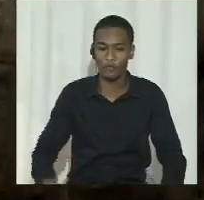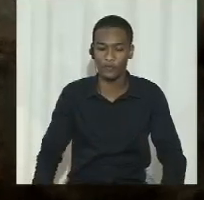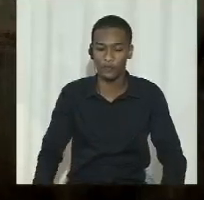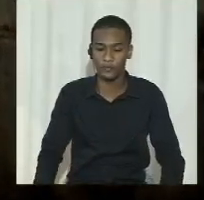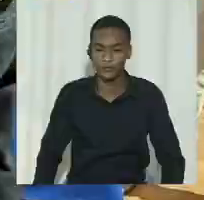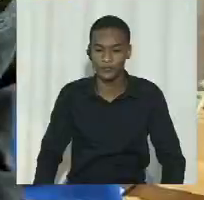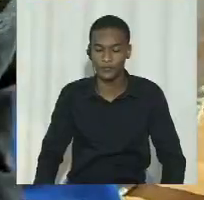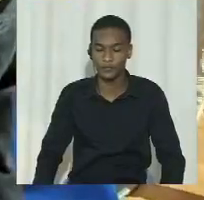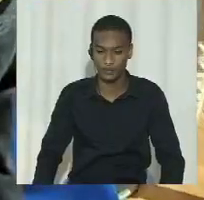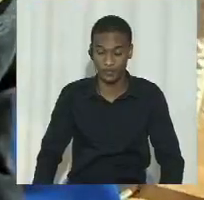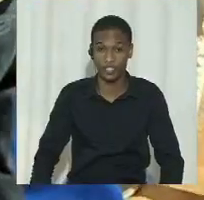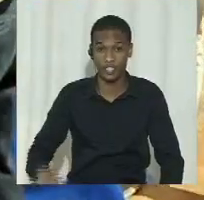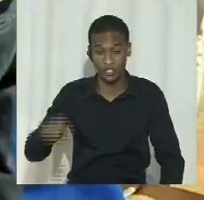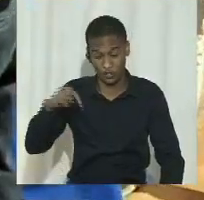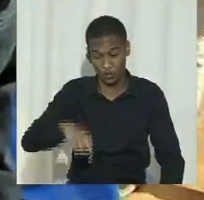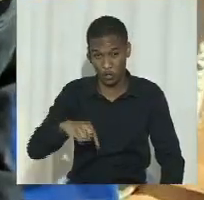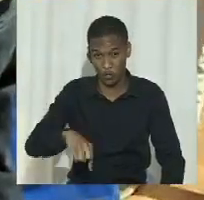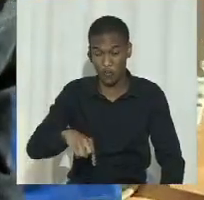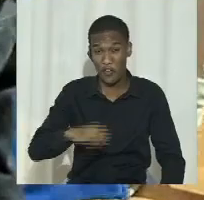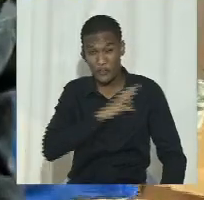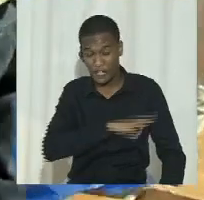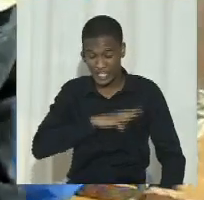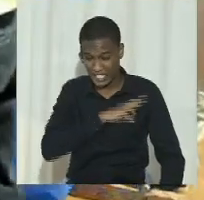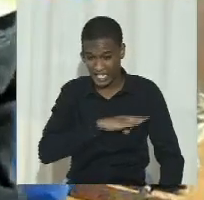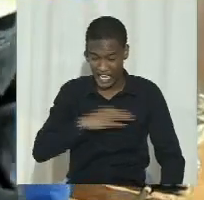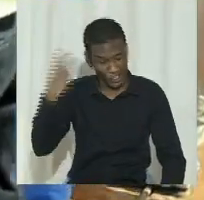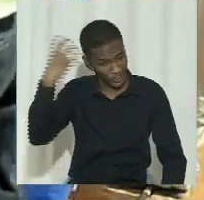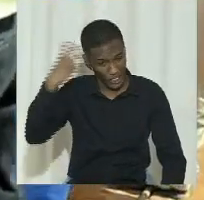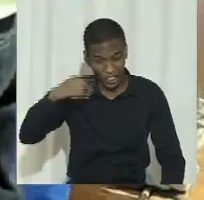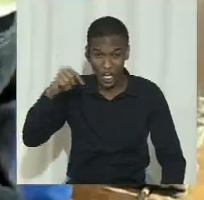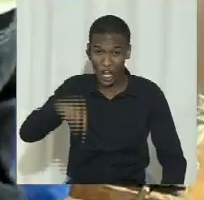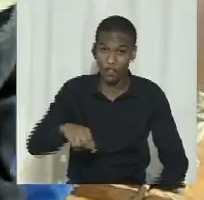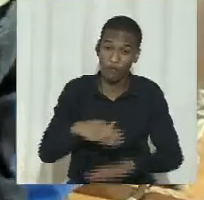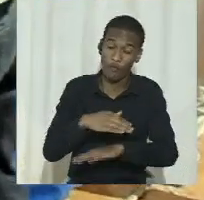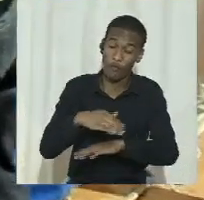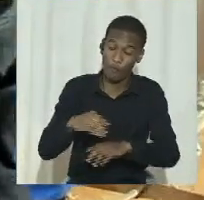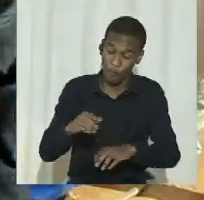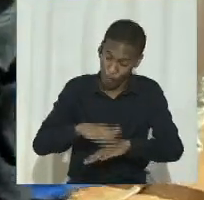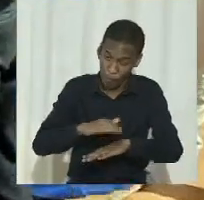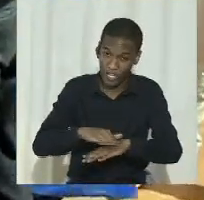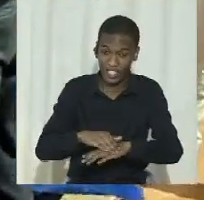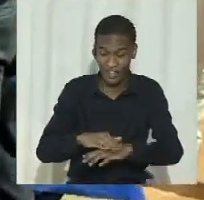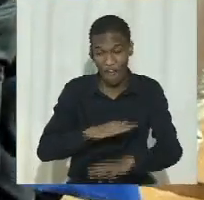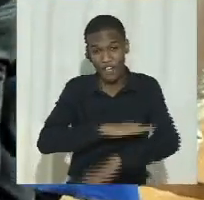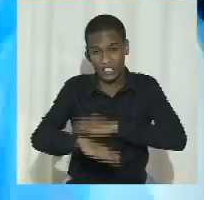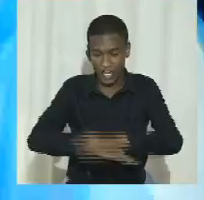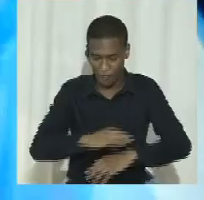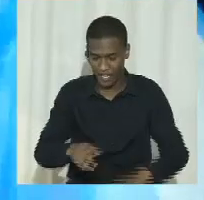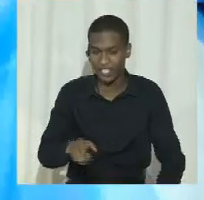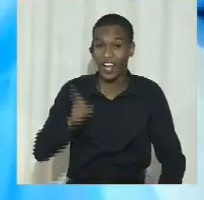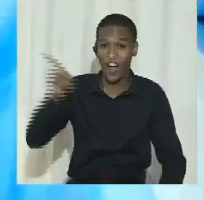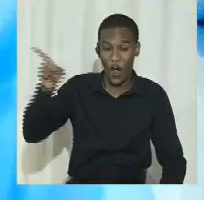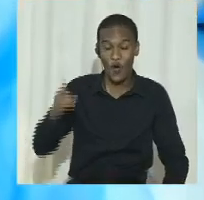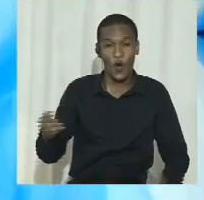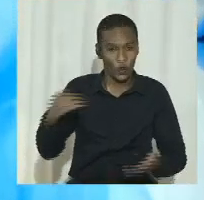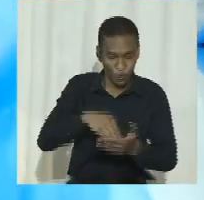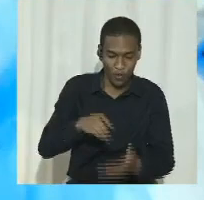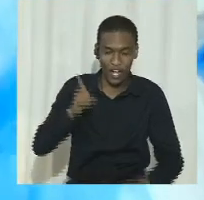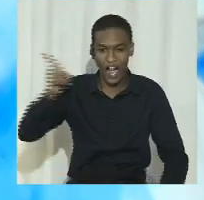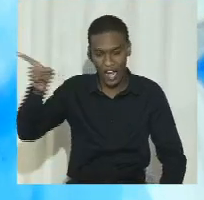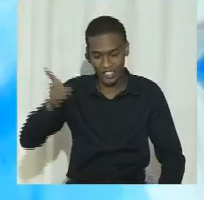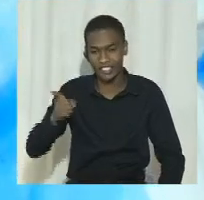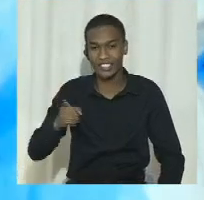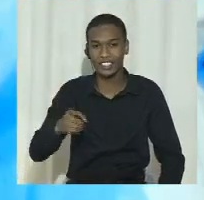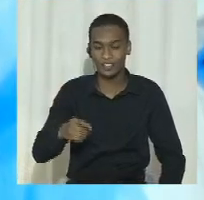fotoana andalovan'ny firenena izao eo amin'ny sehatry ny fahasalamana dia tonga nanoana ireo mpiasan'ny fahasalamana sy marary teto